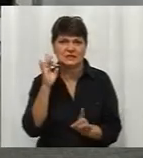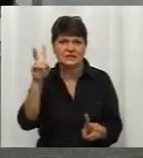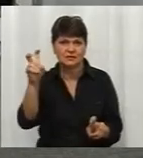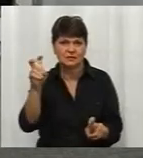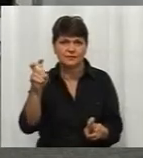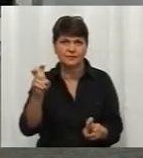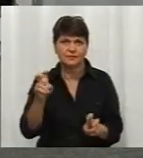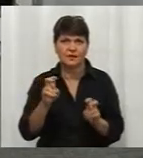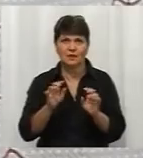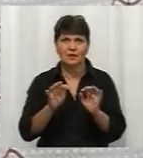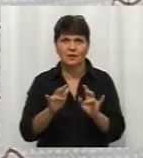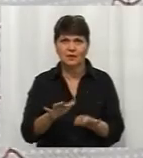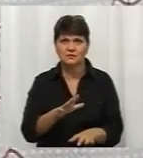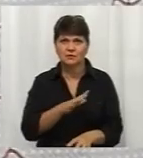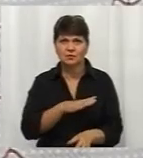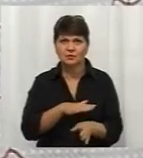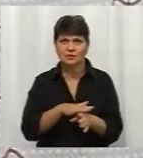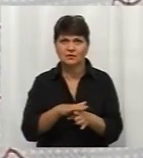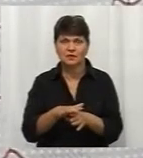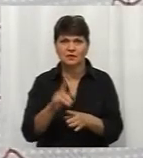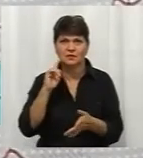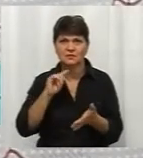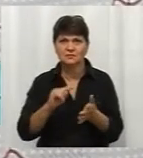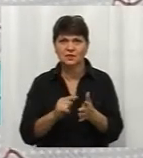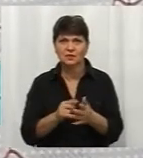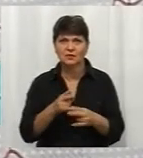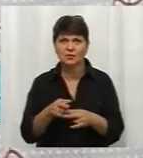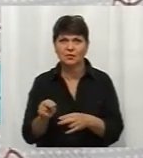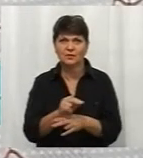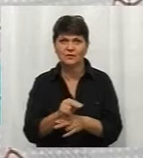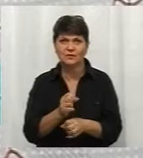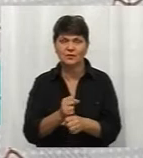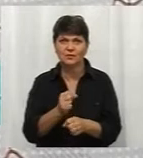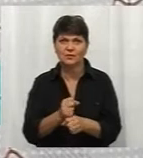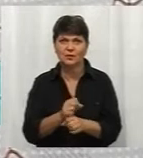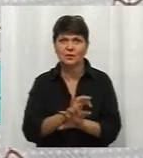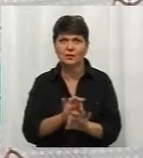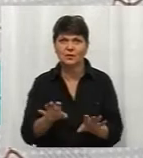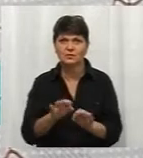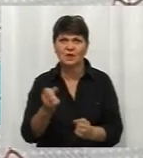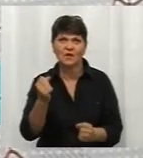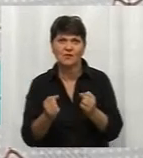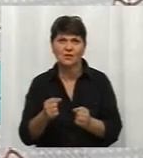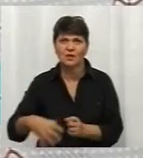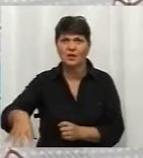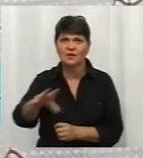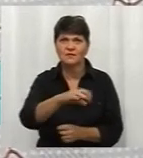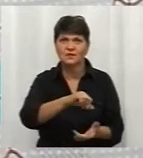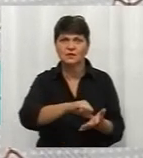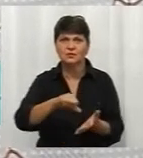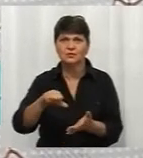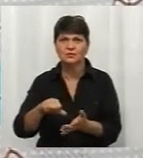була проведена з метою профілактичної роботи, донесення до населення, до водіїв та усіх учасників дорожнього руху, як і також